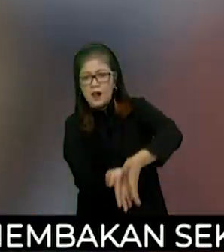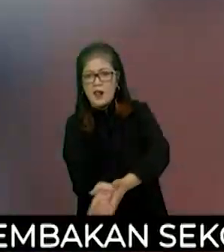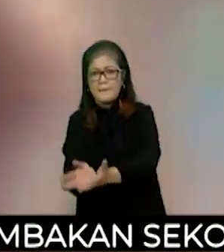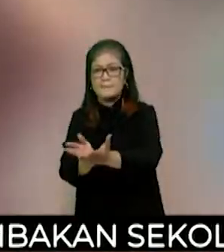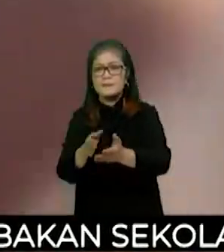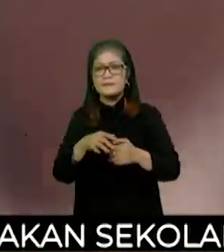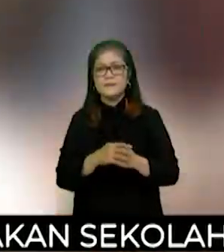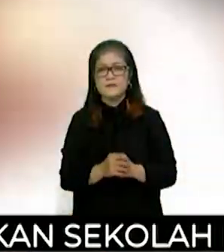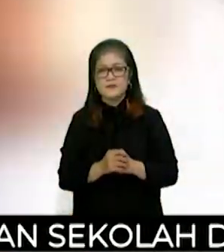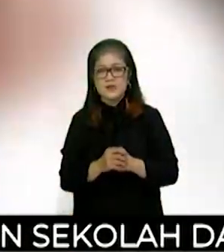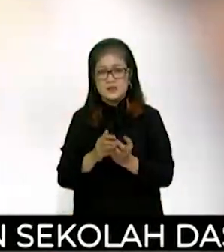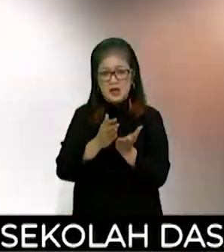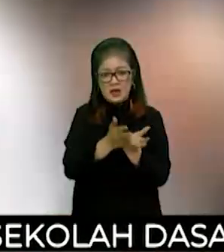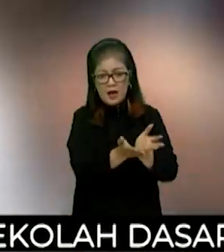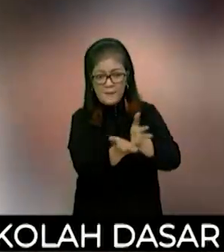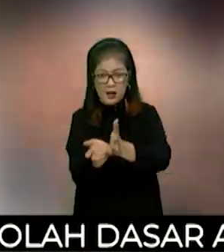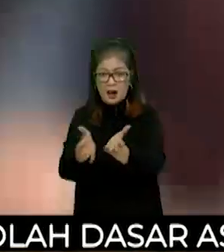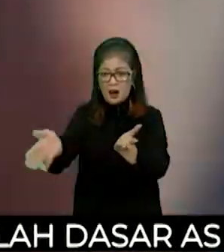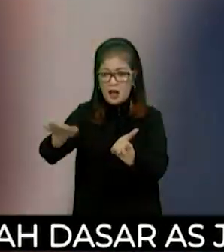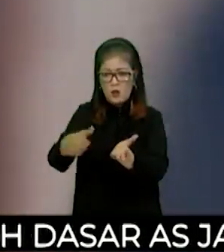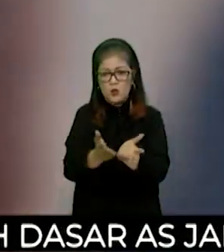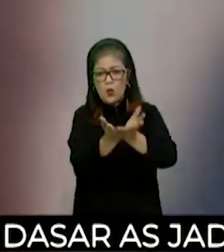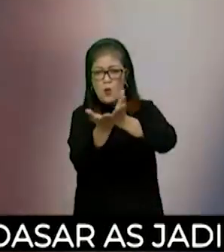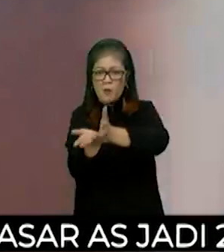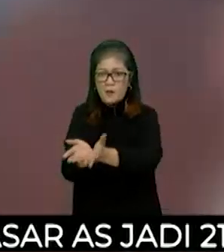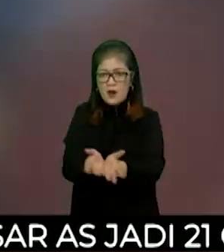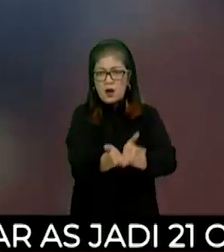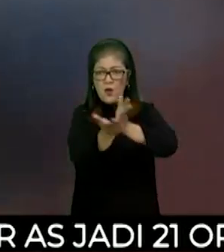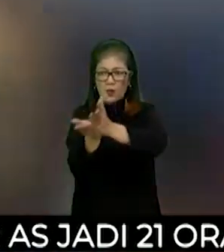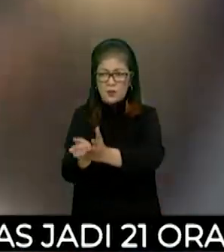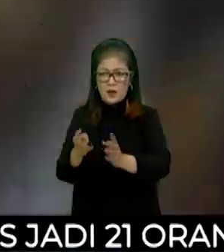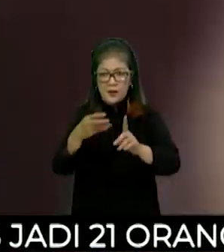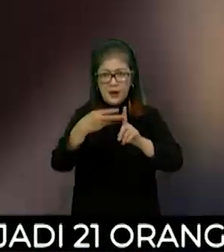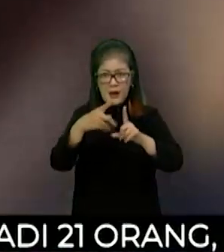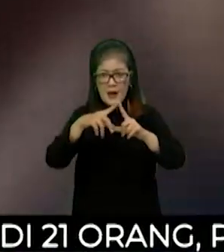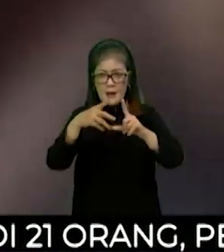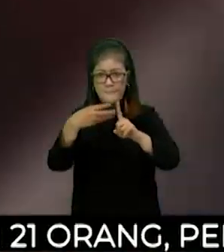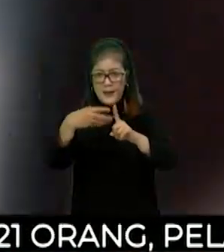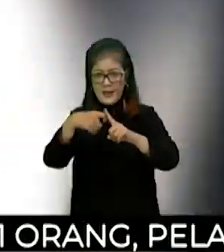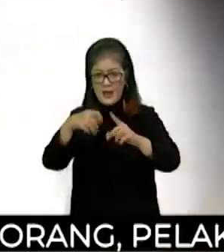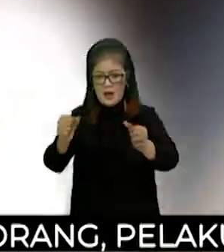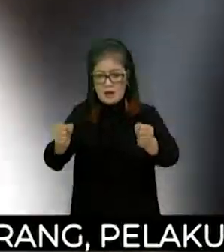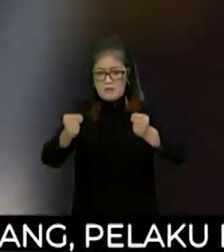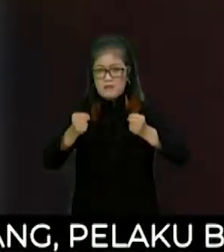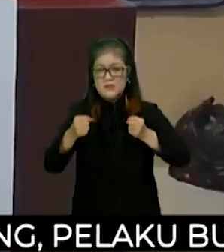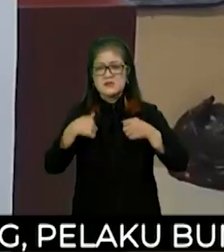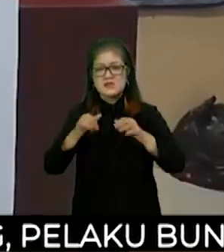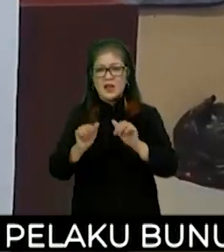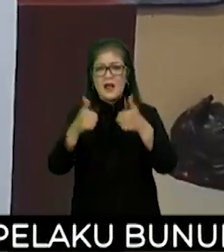Setelah terombang-ambing di laut selama 4 jam, nakhoda dan ABK bisa ditemukan dan diselamatkan oleh nelayan yang tengah melintas saat mencari